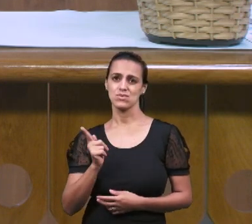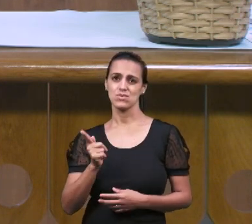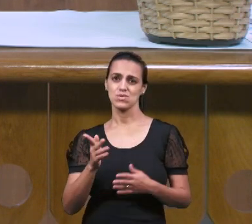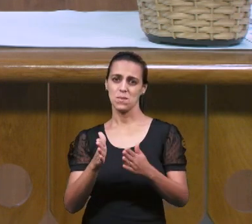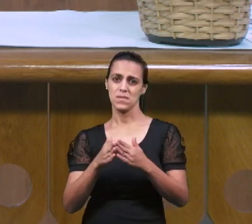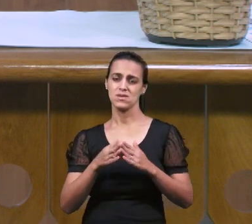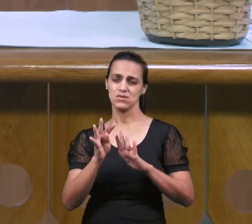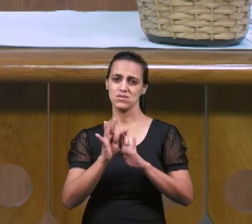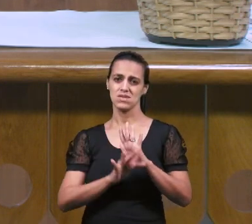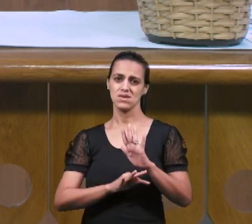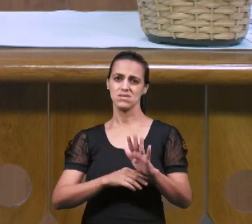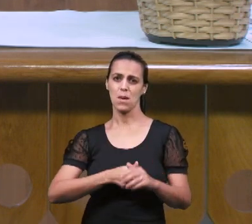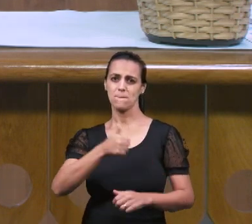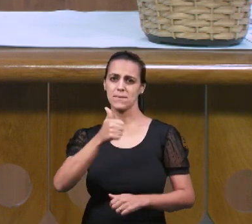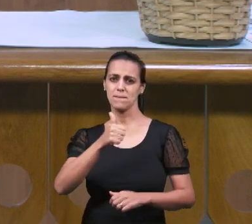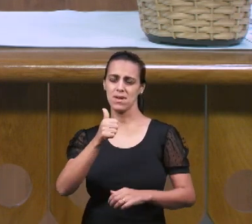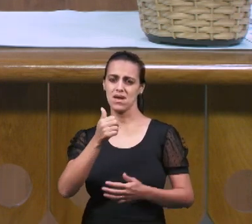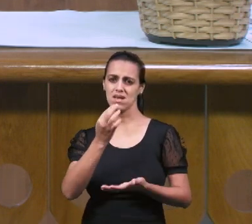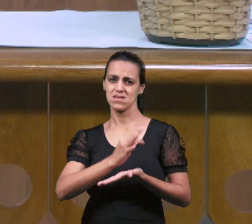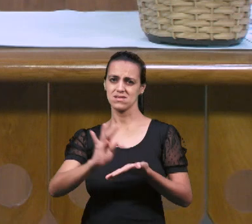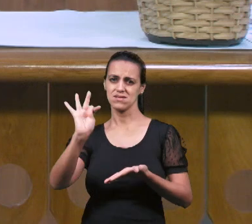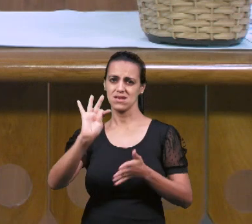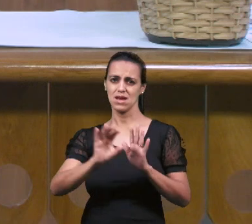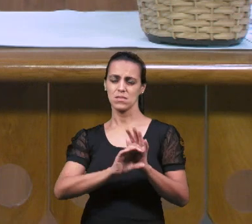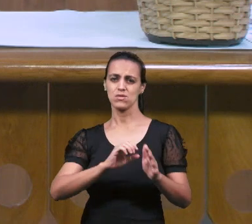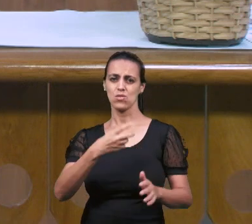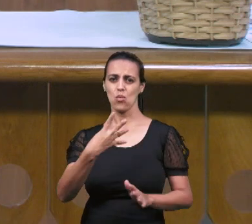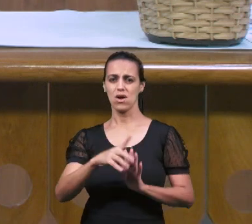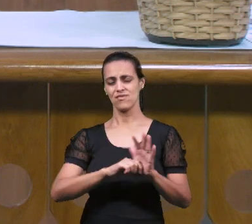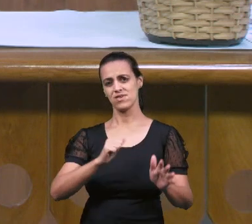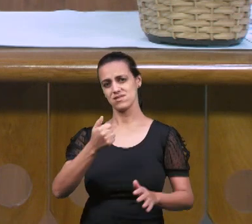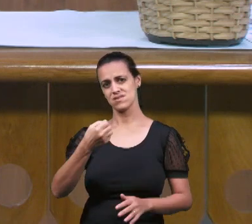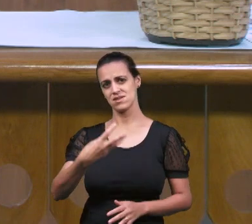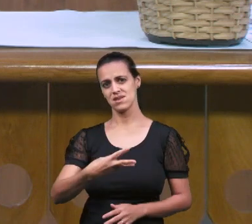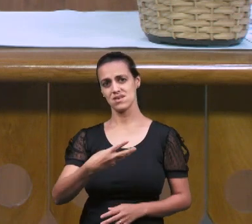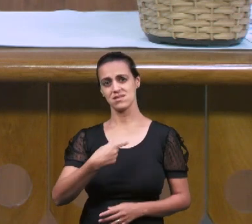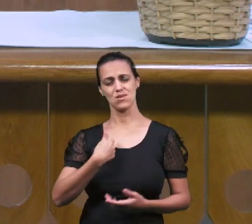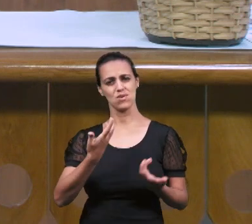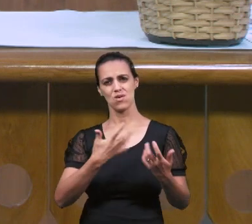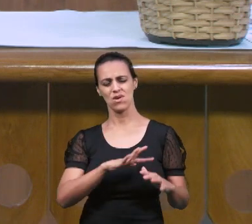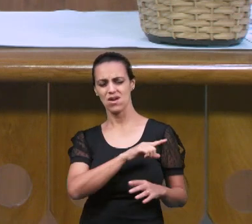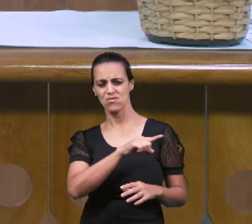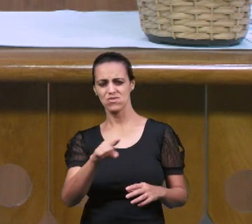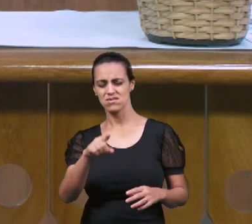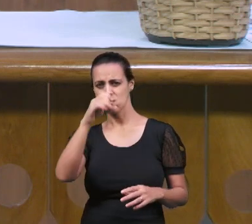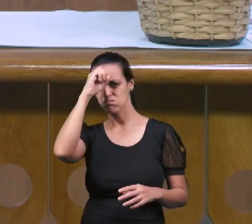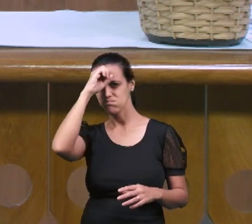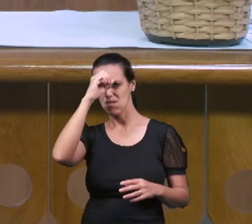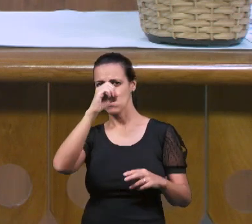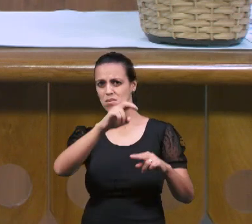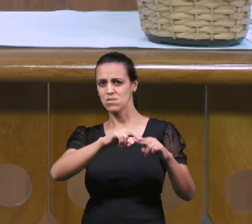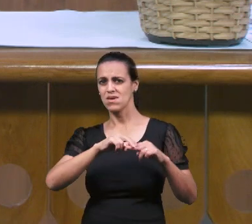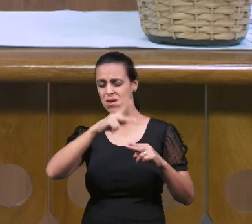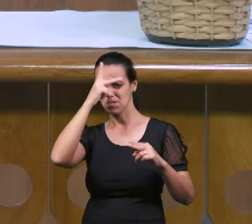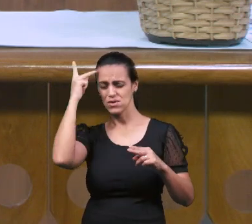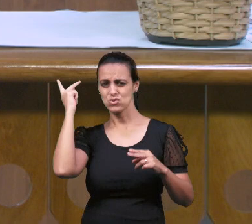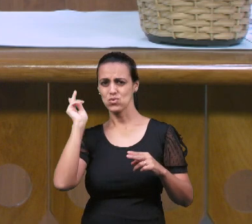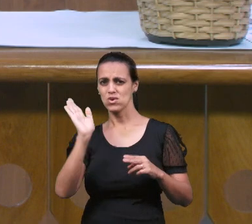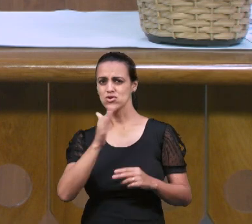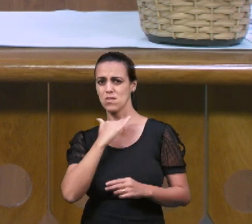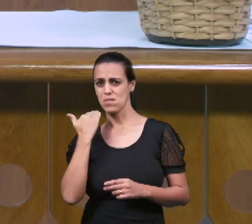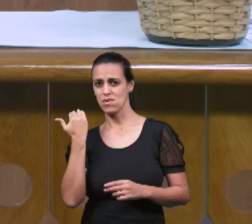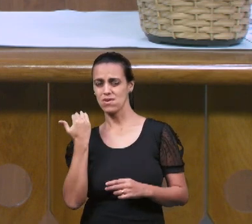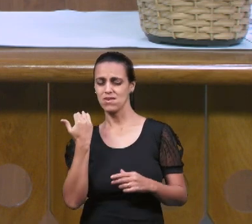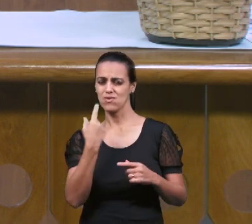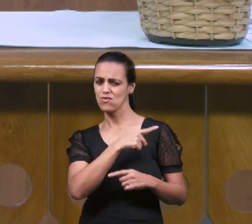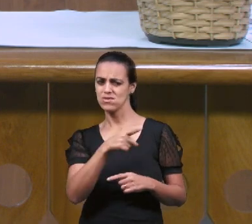ici, première lettre aux Thessaloniciens, chapitre 4, verset 13, qui dit, je ne veux pas, frère, que vous soyez ignorants